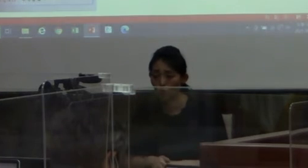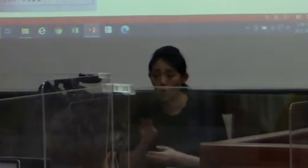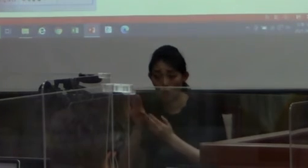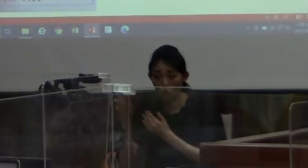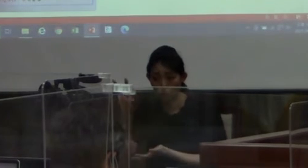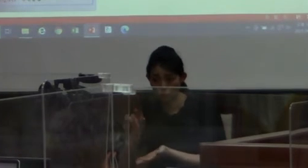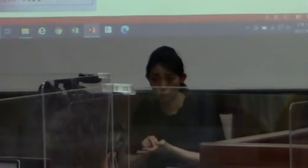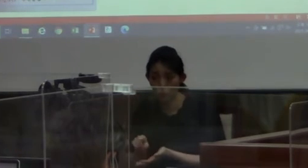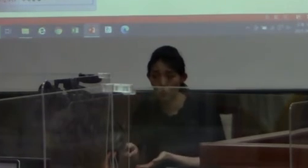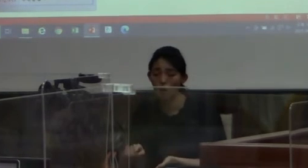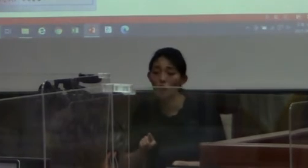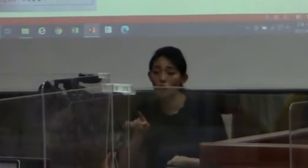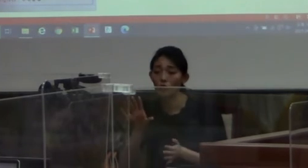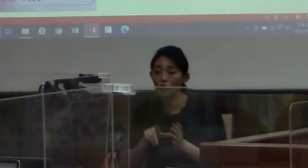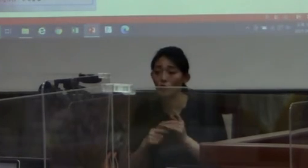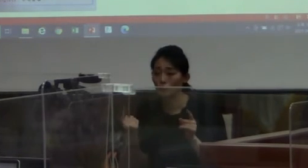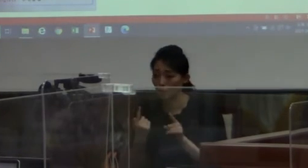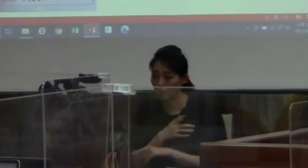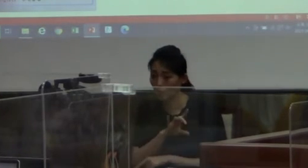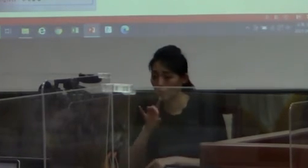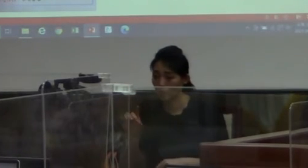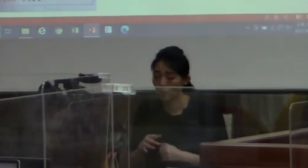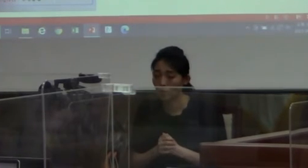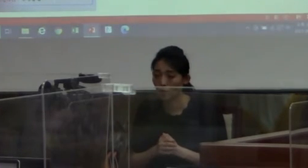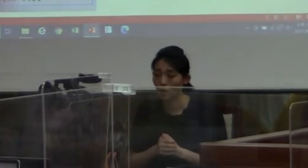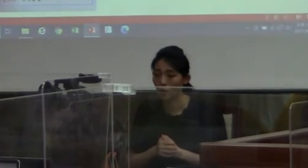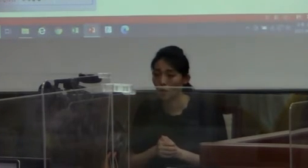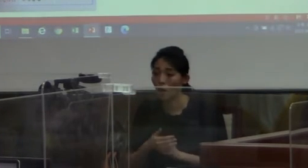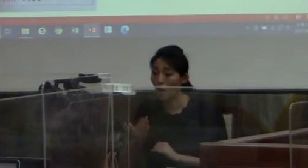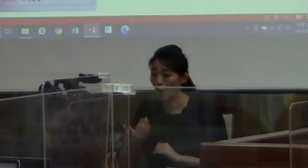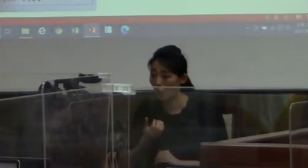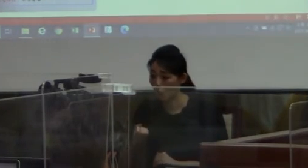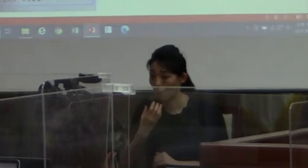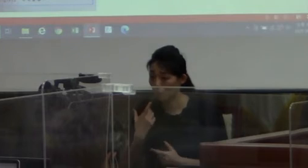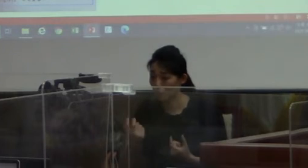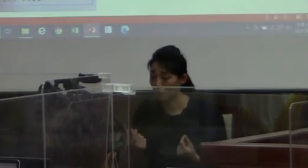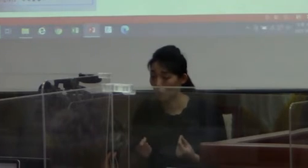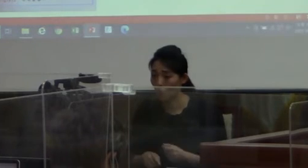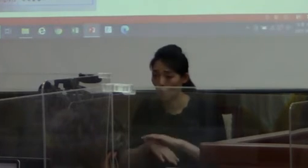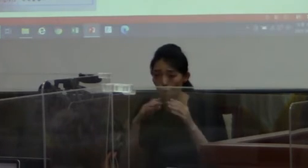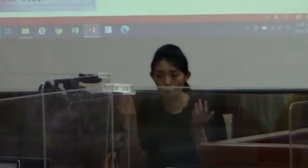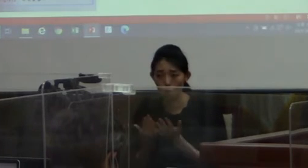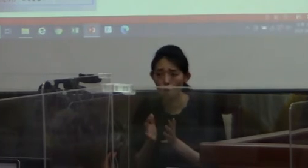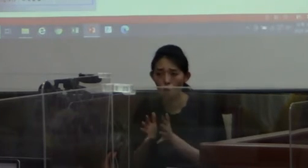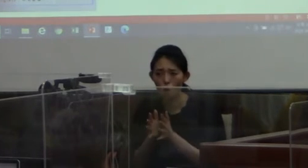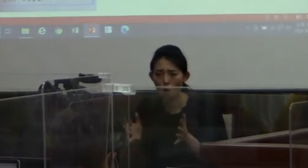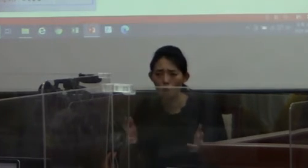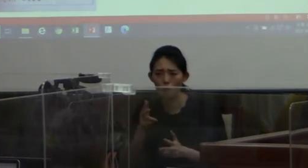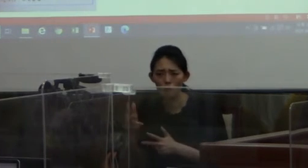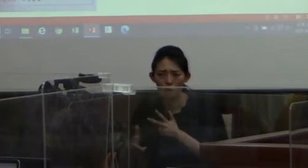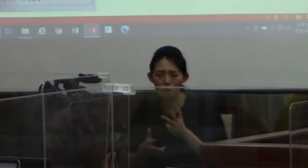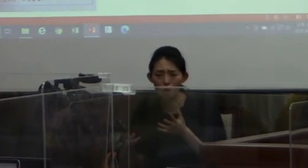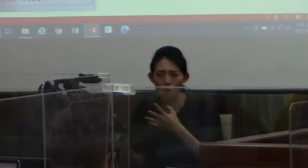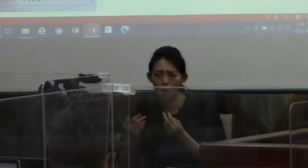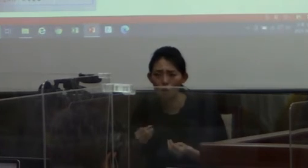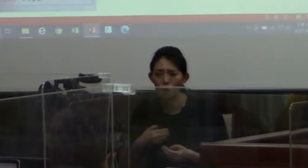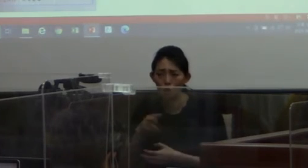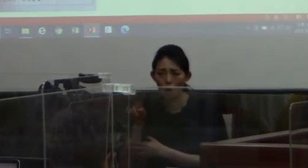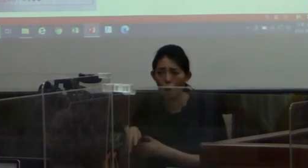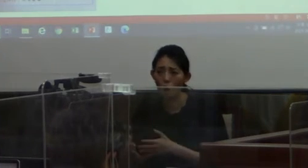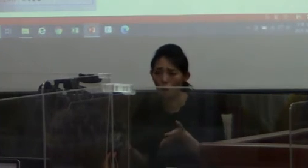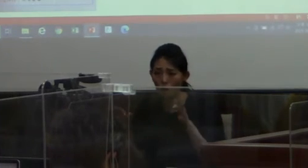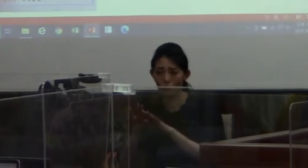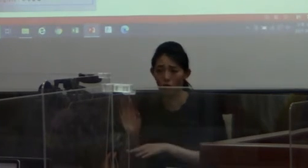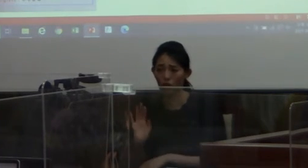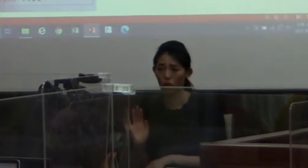그때 다시 바꿔서 할 때마다 우리한테 아까 말씀드렸듯이 모든 아파트가 어마어마한 사업들을 하는데 그때 우리가 허가기관도 아니지